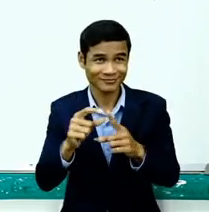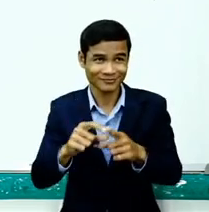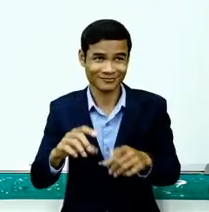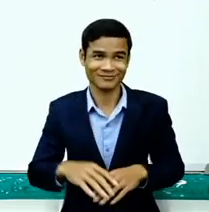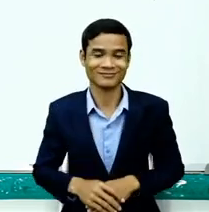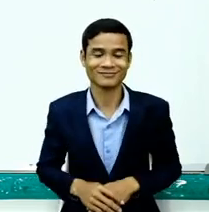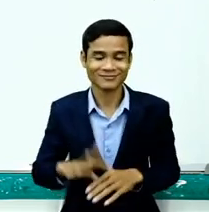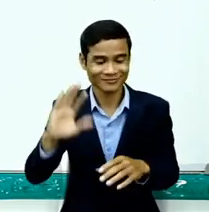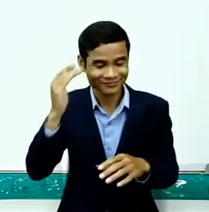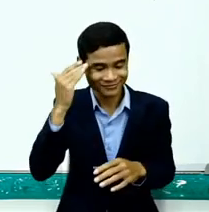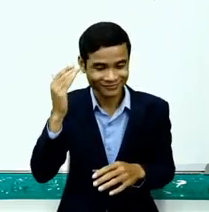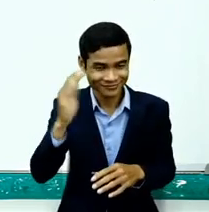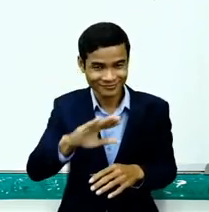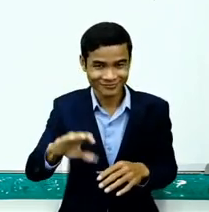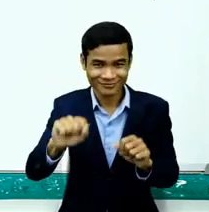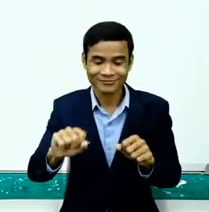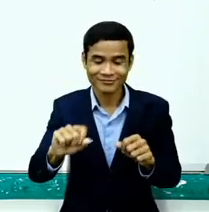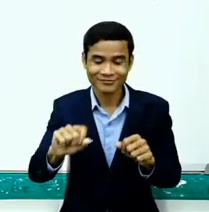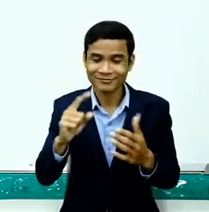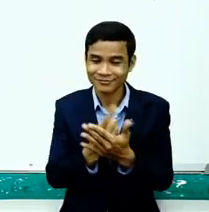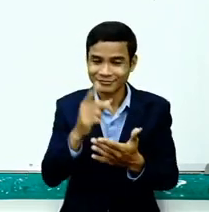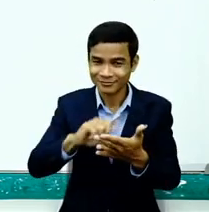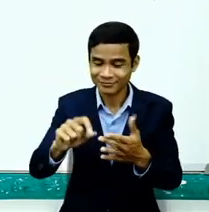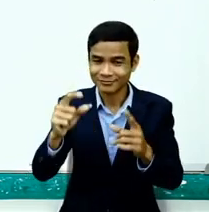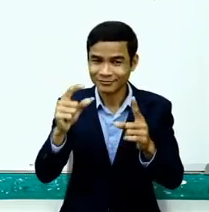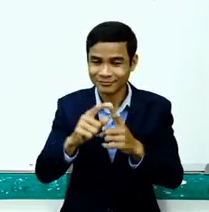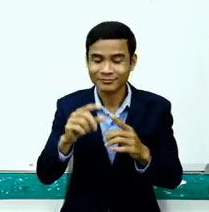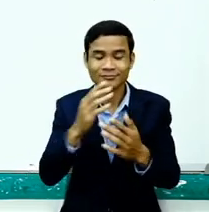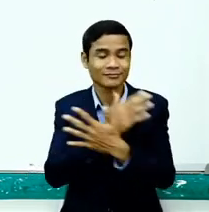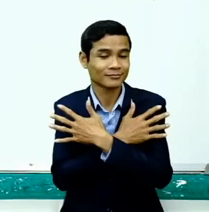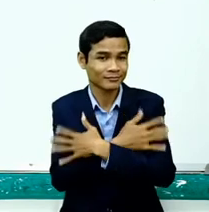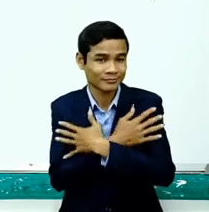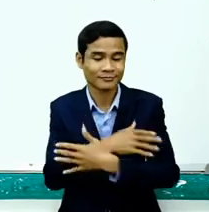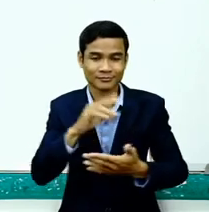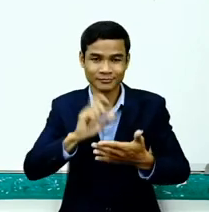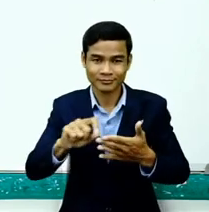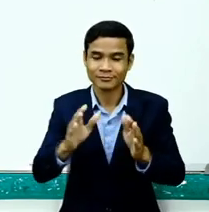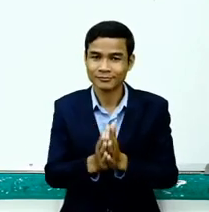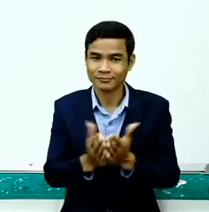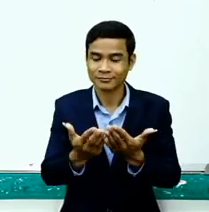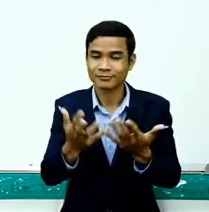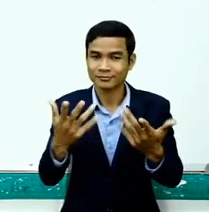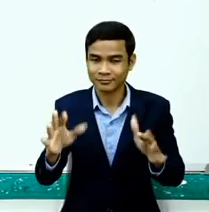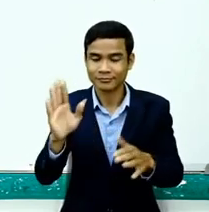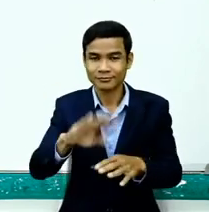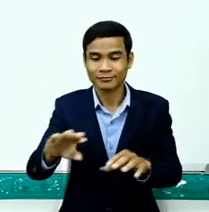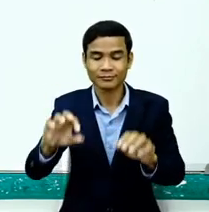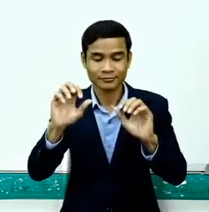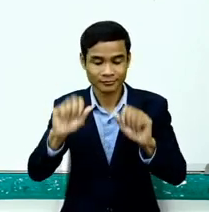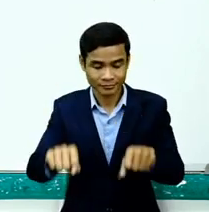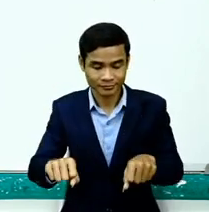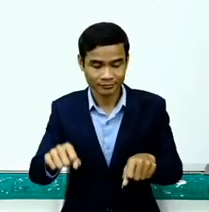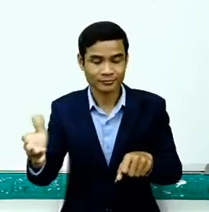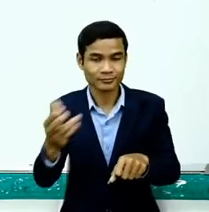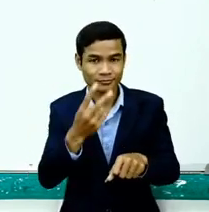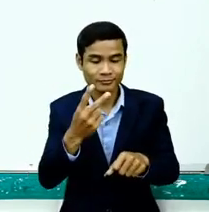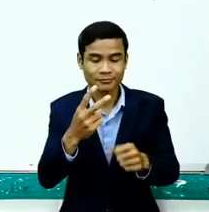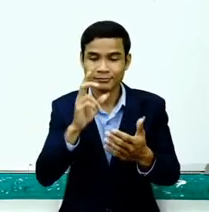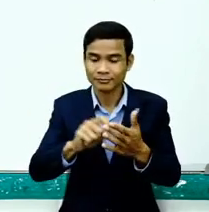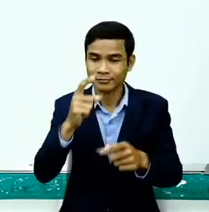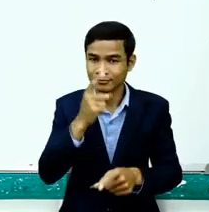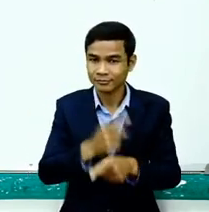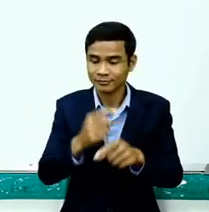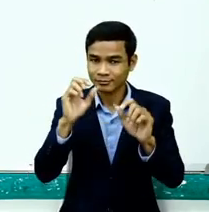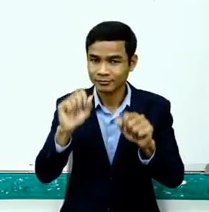cha sang kham ta kon prakat che ban chou ruom sase pi ro ngi chou knong sip phau rui rol hai ta mok tieng tot chmuoy neak kro kon sase ban tram trai dai ri